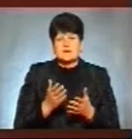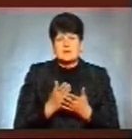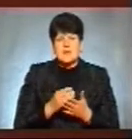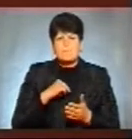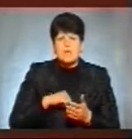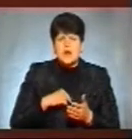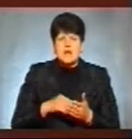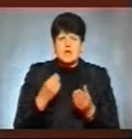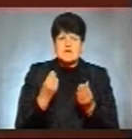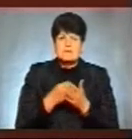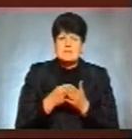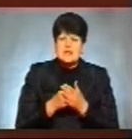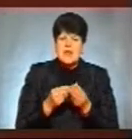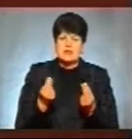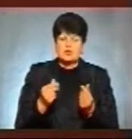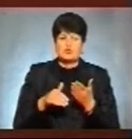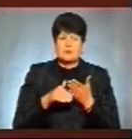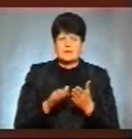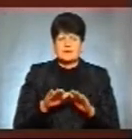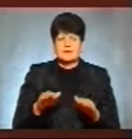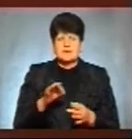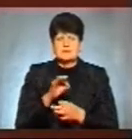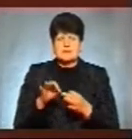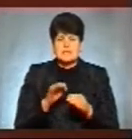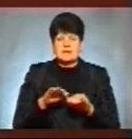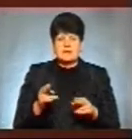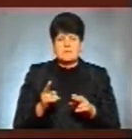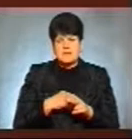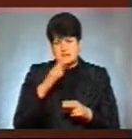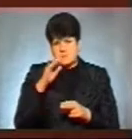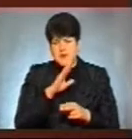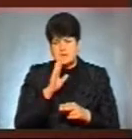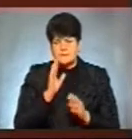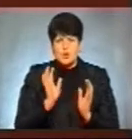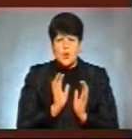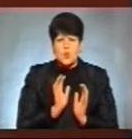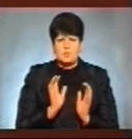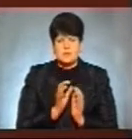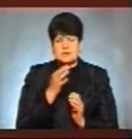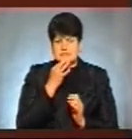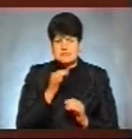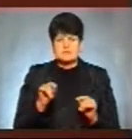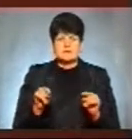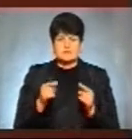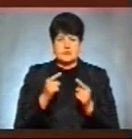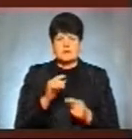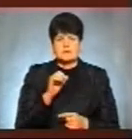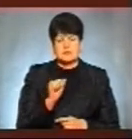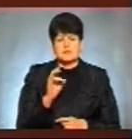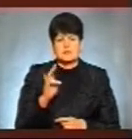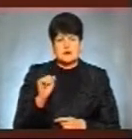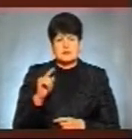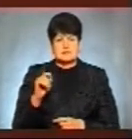морально та матеріально допомагати дітям-сиротам та дітям, позбавлених батьківської опіки, повідомив засновник і голова фонду Андрій